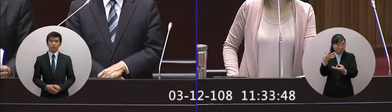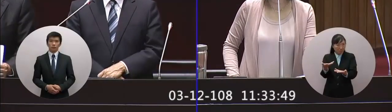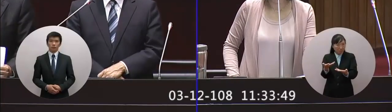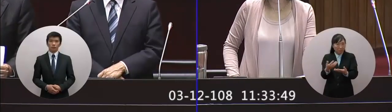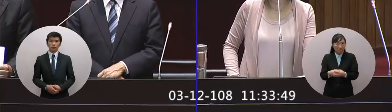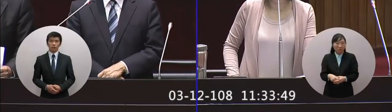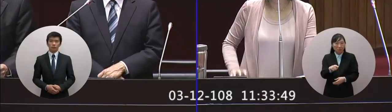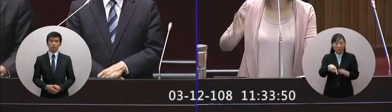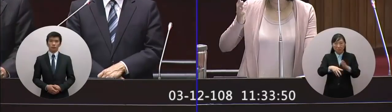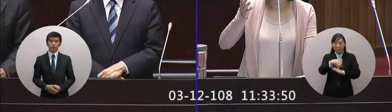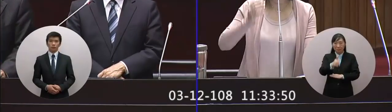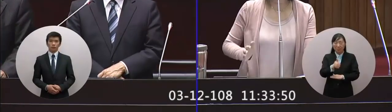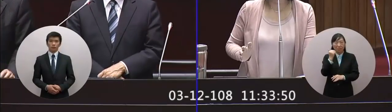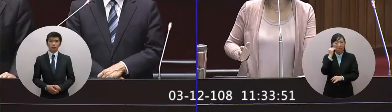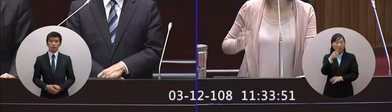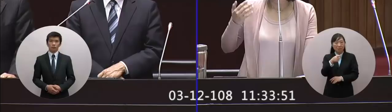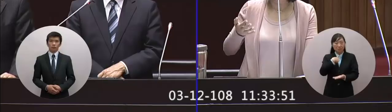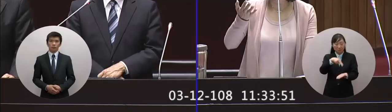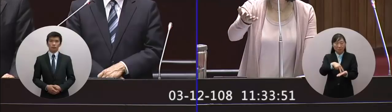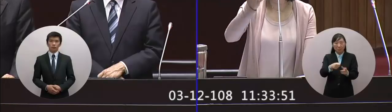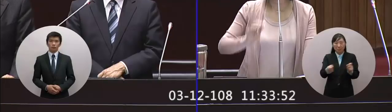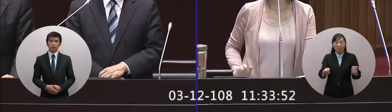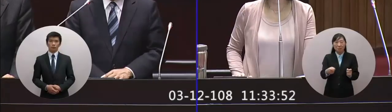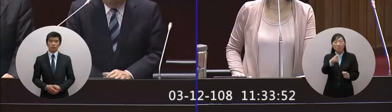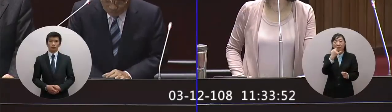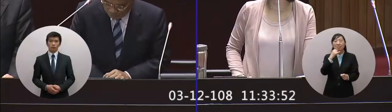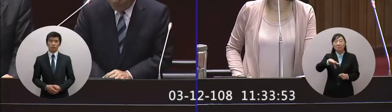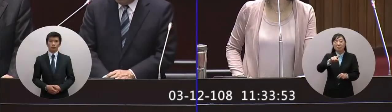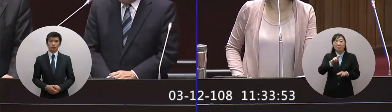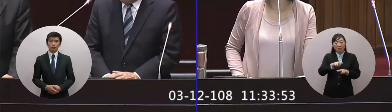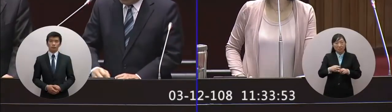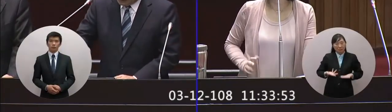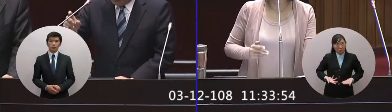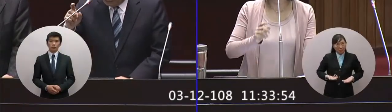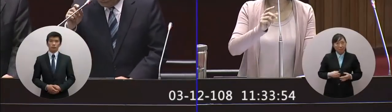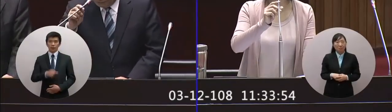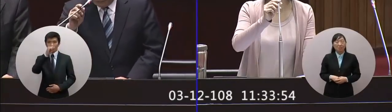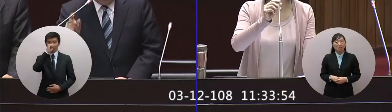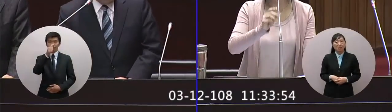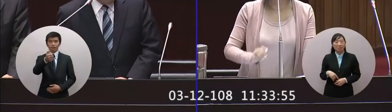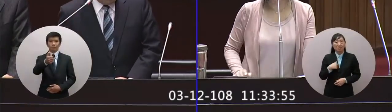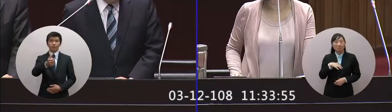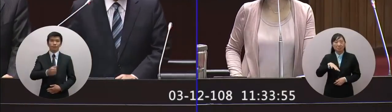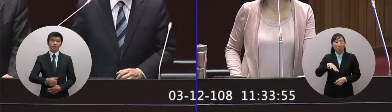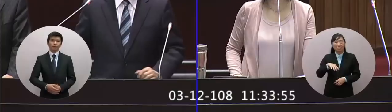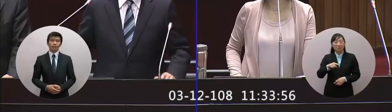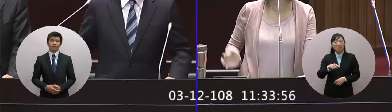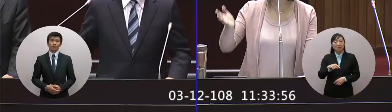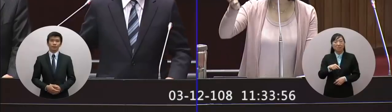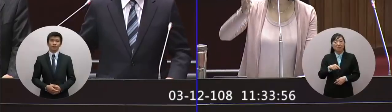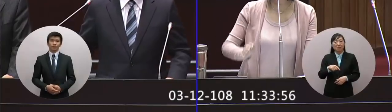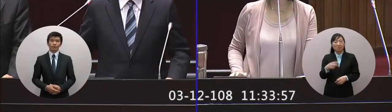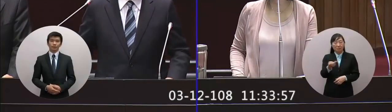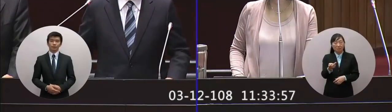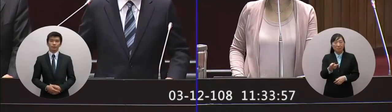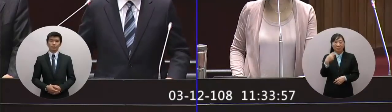想院长您如果站很久，您可以先稍作休息。那我在这里向两位还有